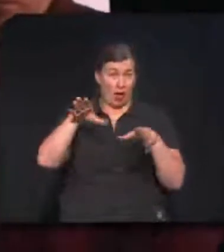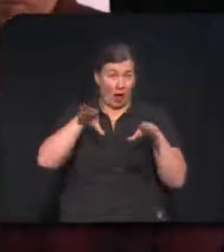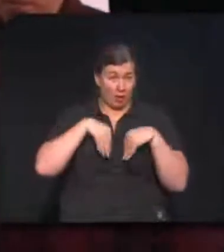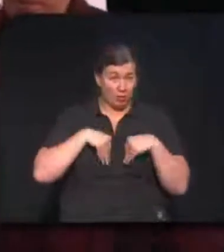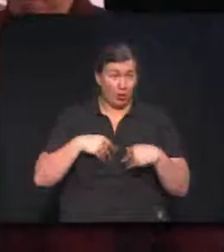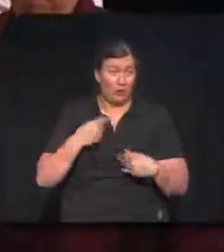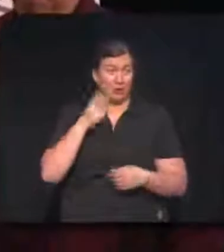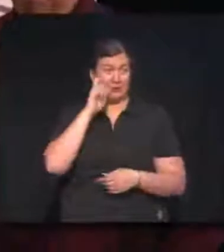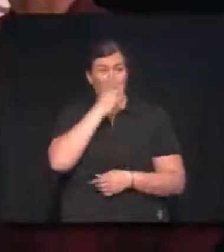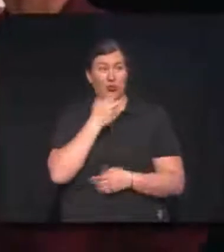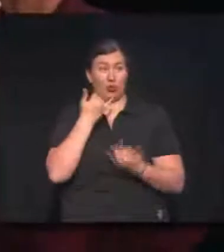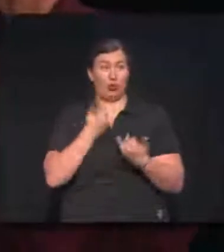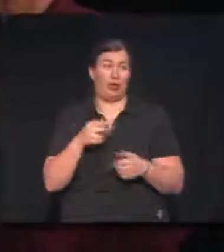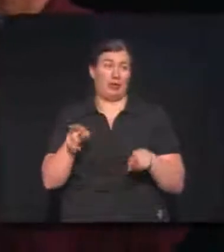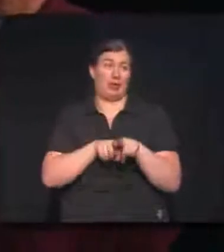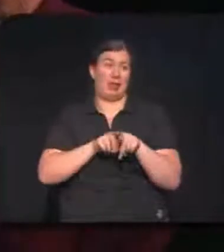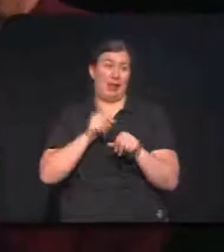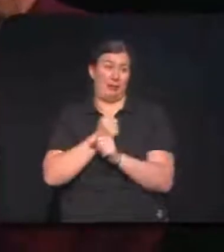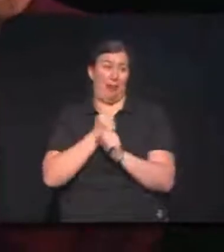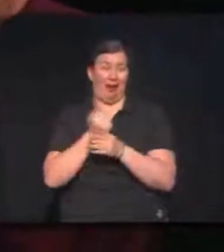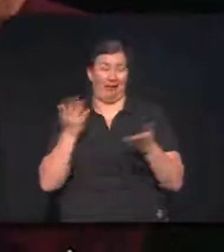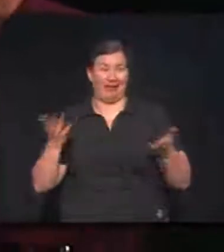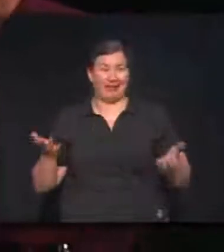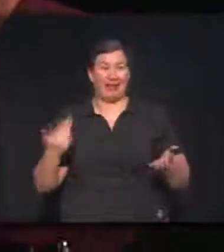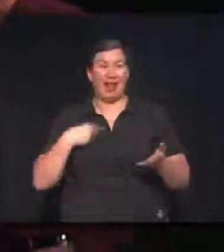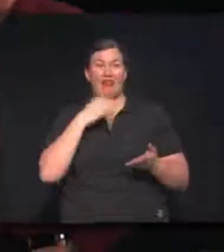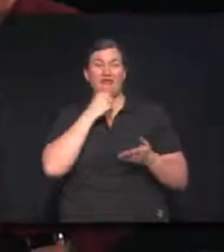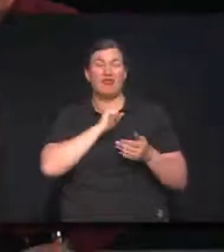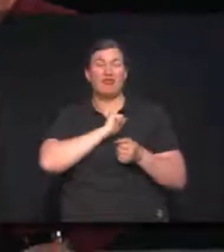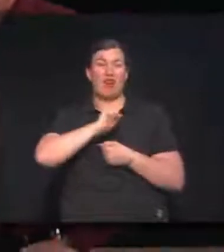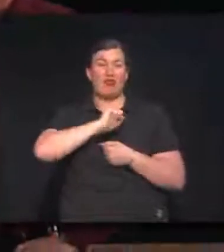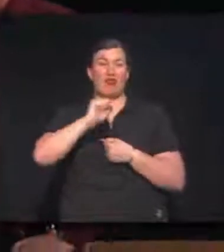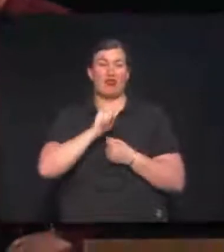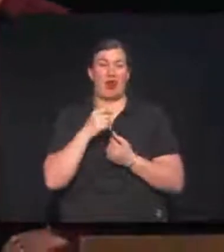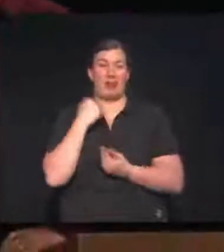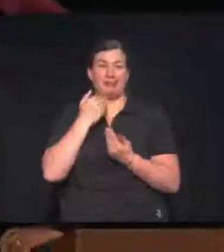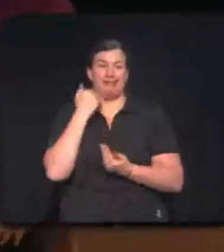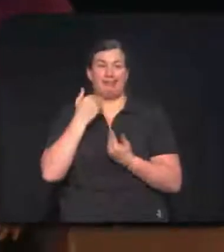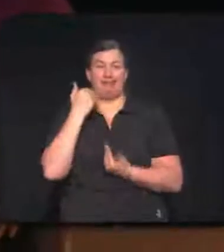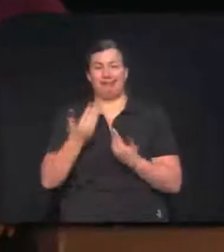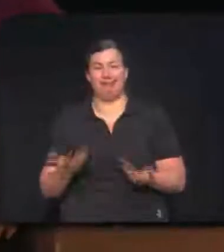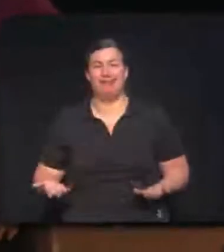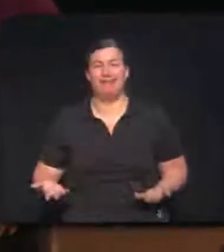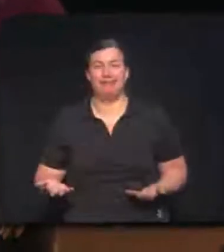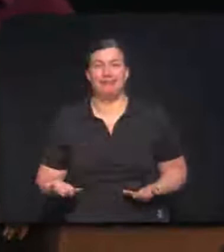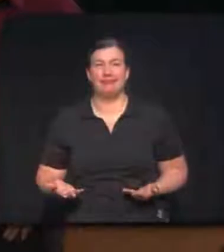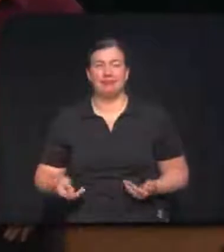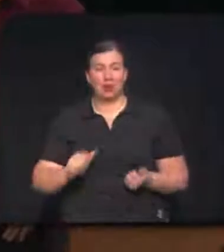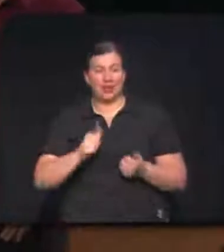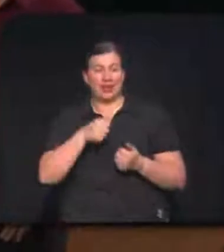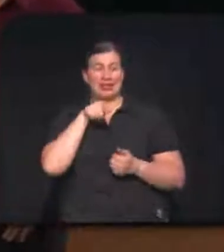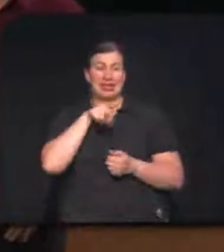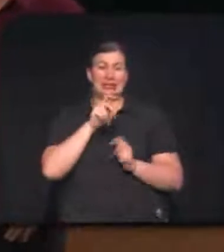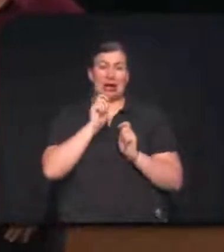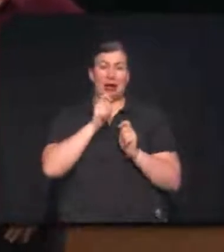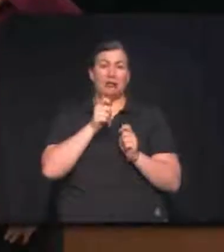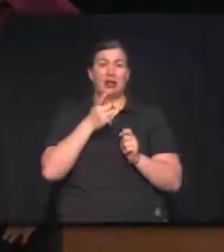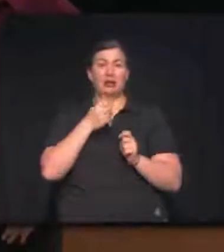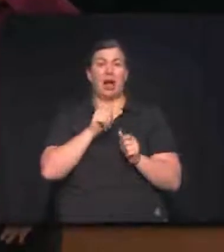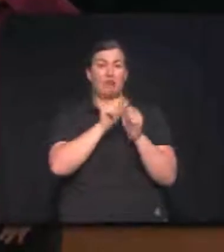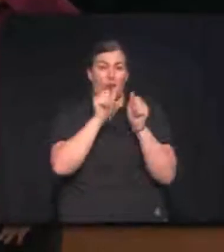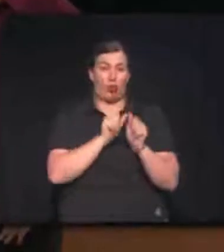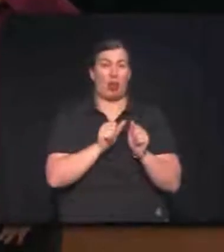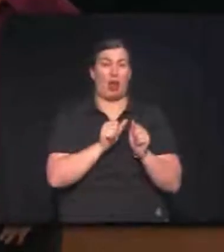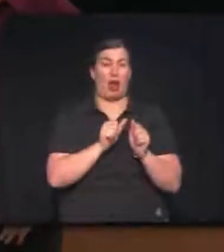genauso gut zu machen ich mal einen ich mache einen Schnelldurchlauf diese Antrag ist modular